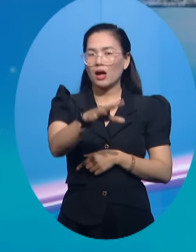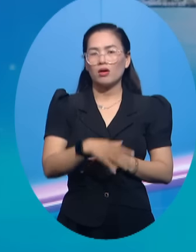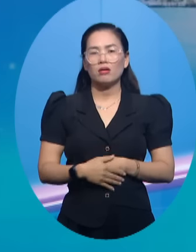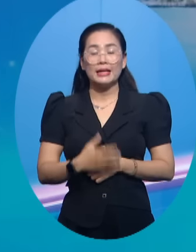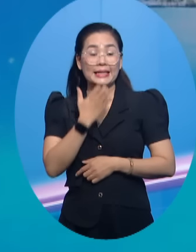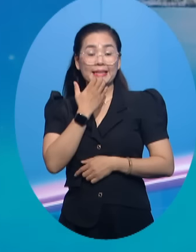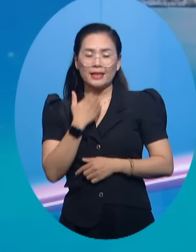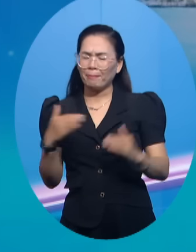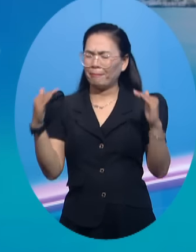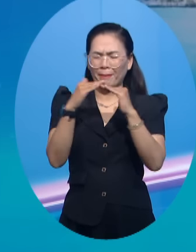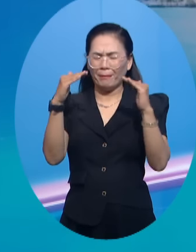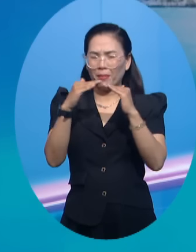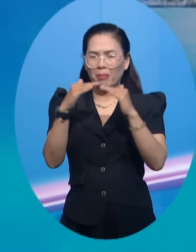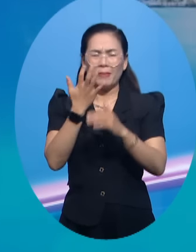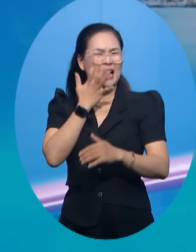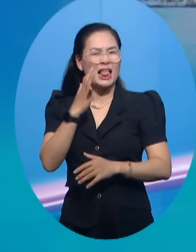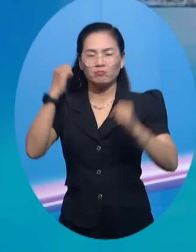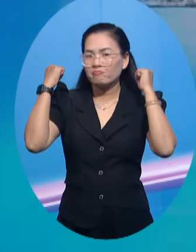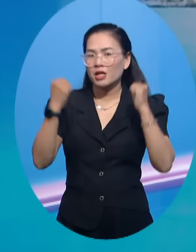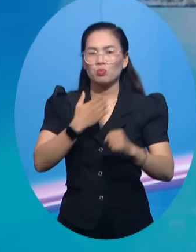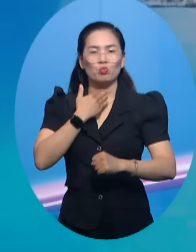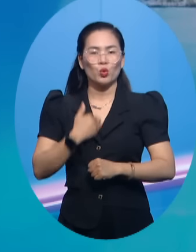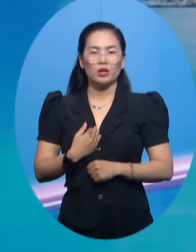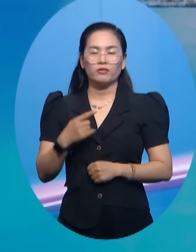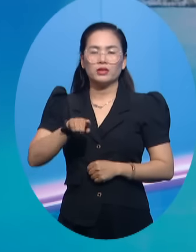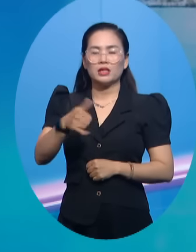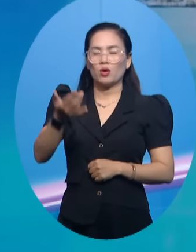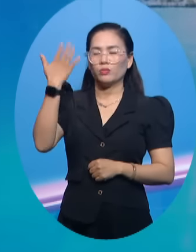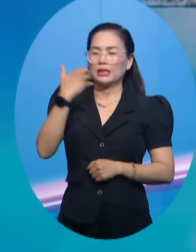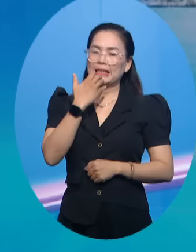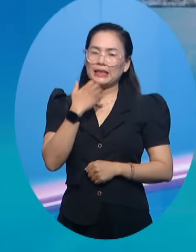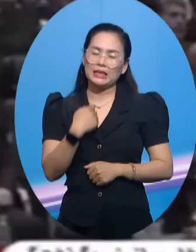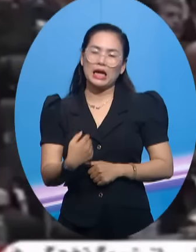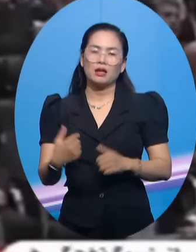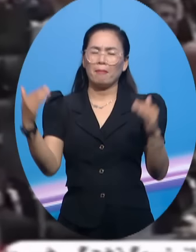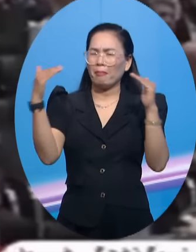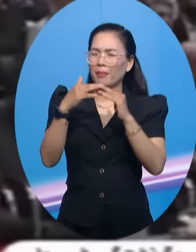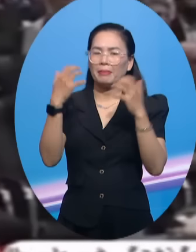nhắm vào Israel sau các đợt không kích vào lãnh thổ Iran vào cuối tuần qua.